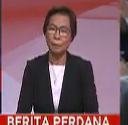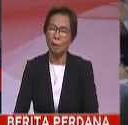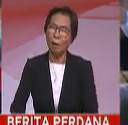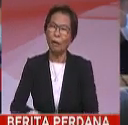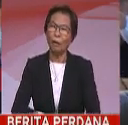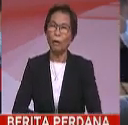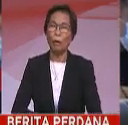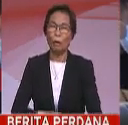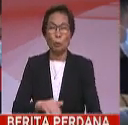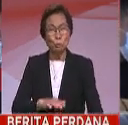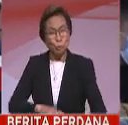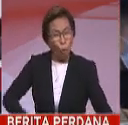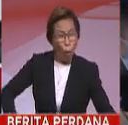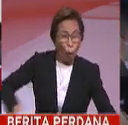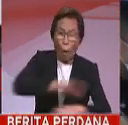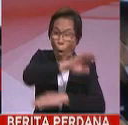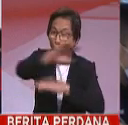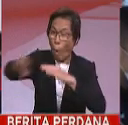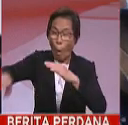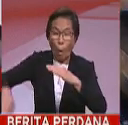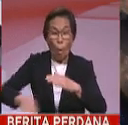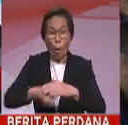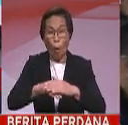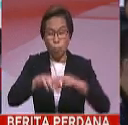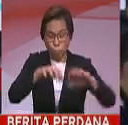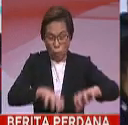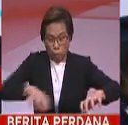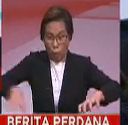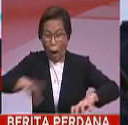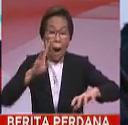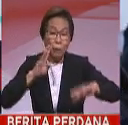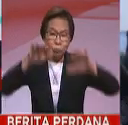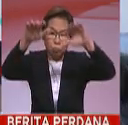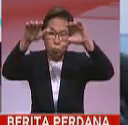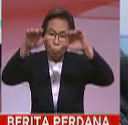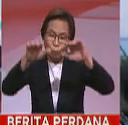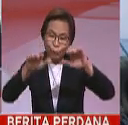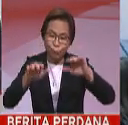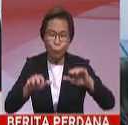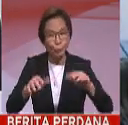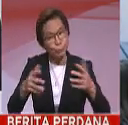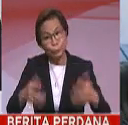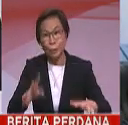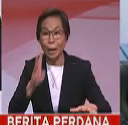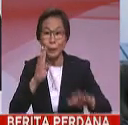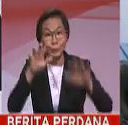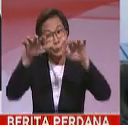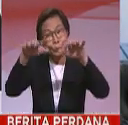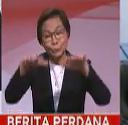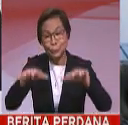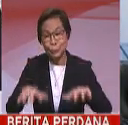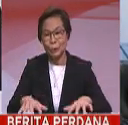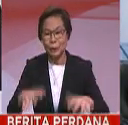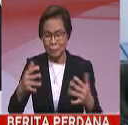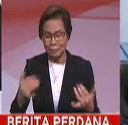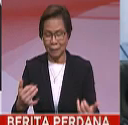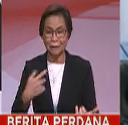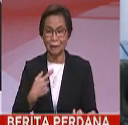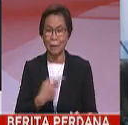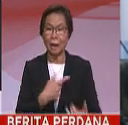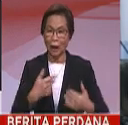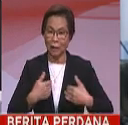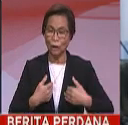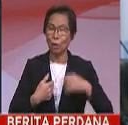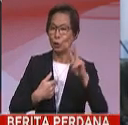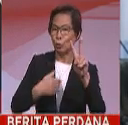hampir semua daerah air telah surut dan kita sekarang ini hanya telah